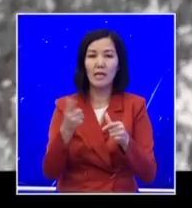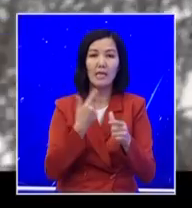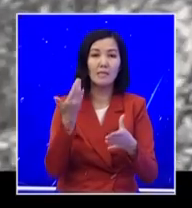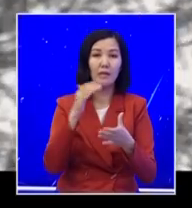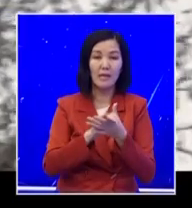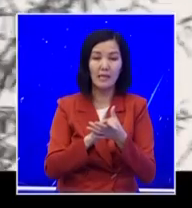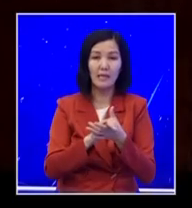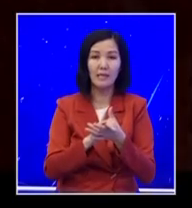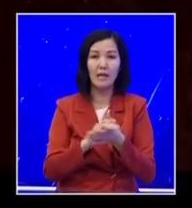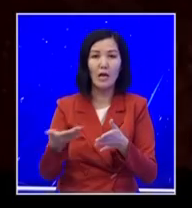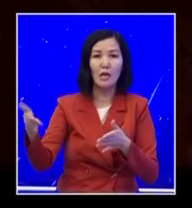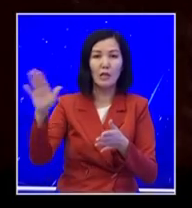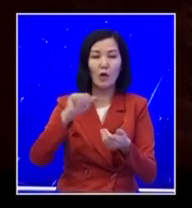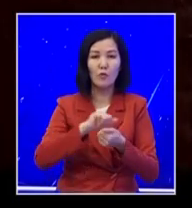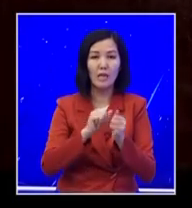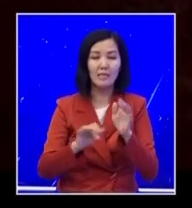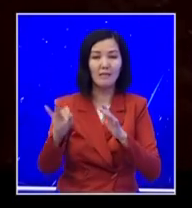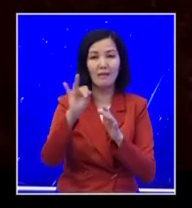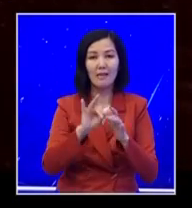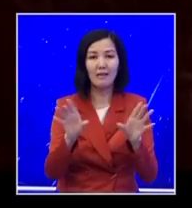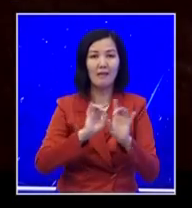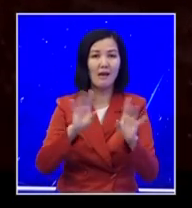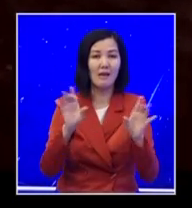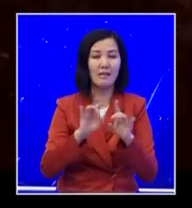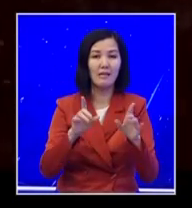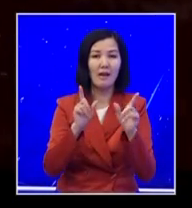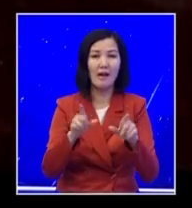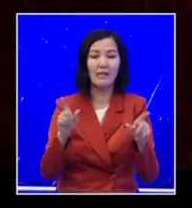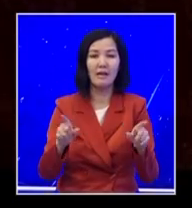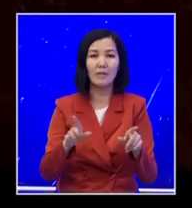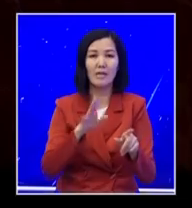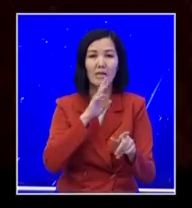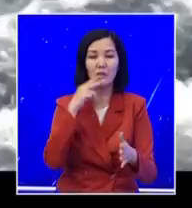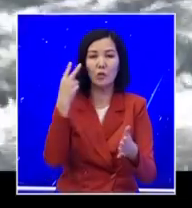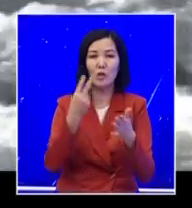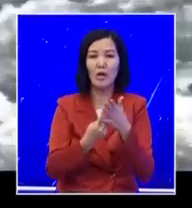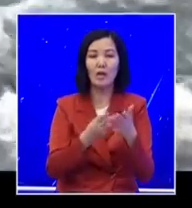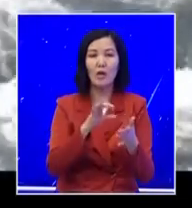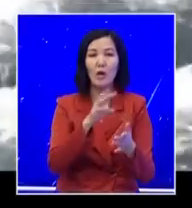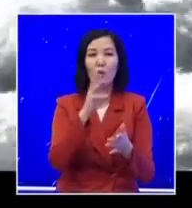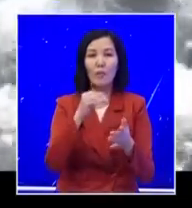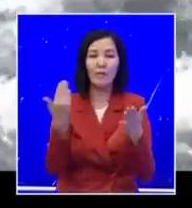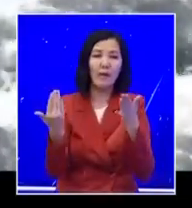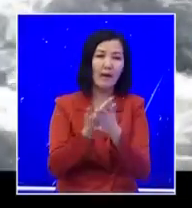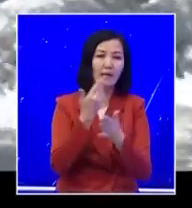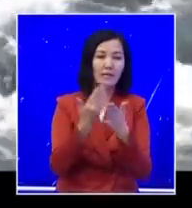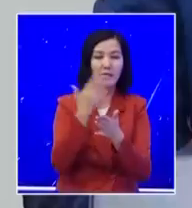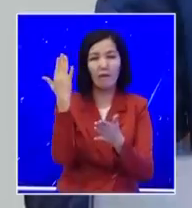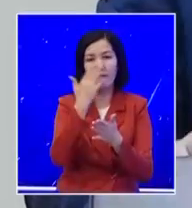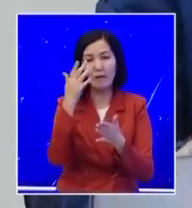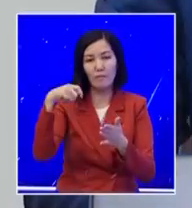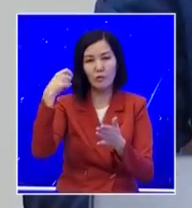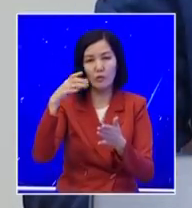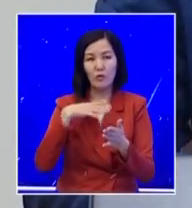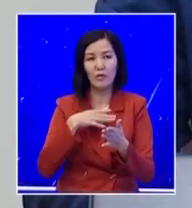Мыңғатбарлы тау мен тасының да тарихы таспаланды. Кісі қырылған, қыз құлаған Омарбек Мерген аңыздарына фильм түсірілді.